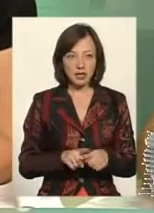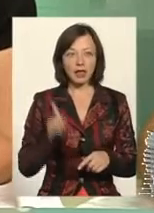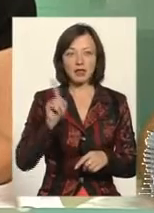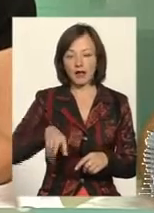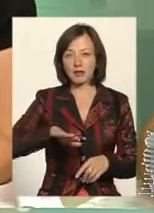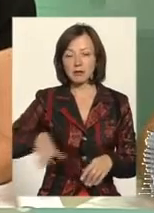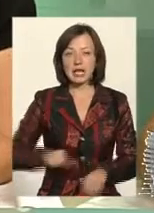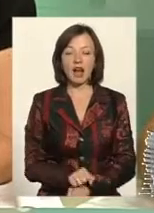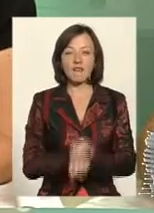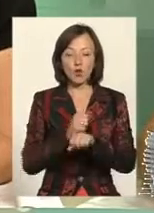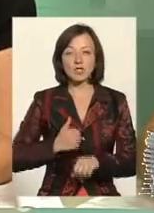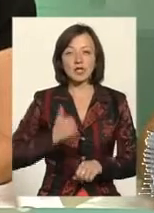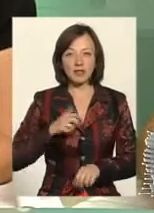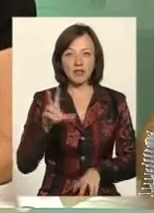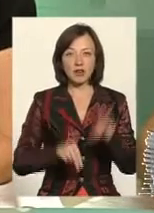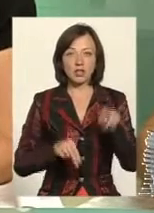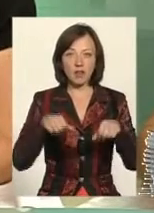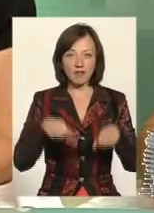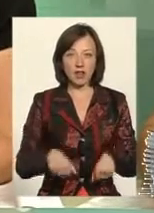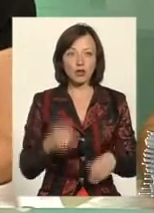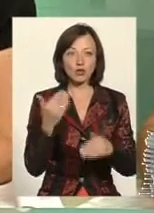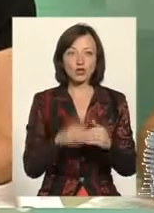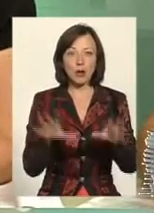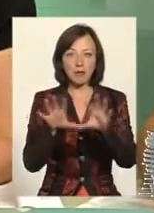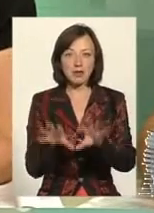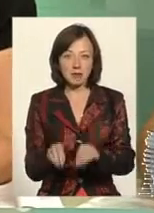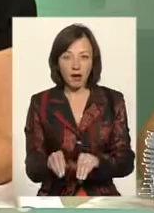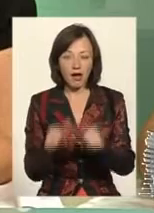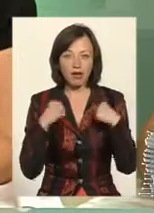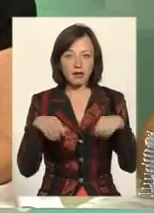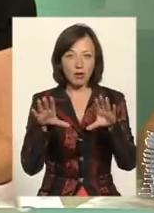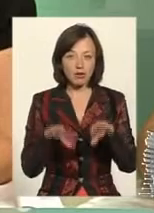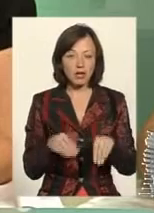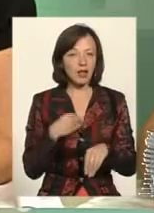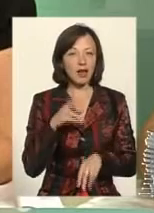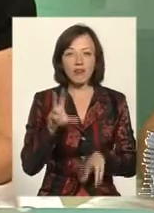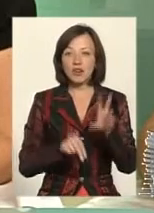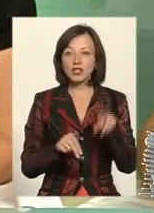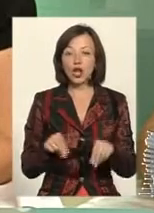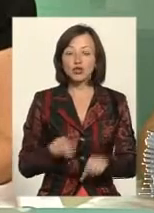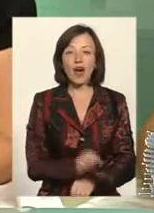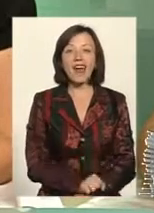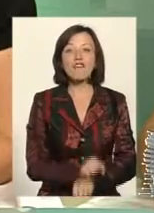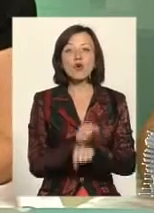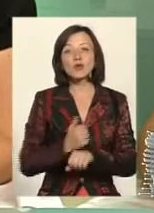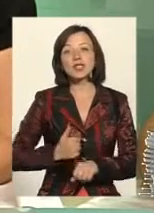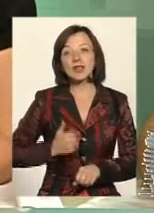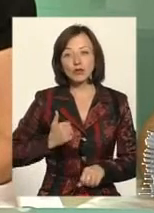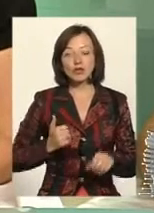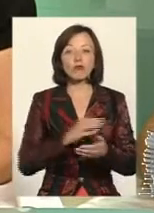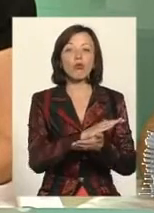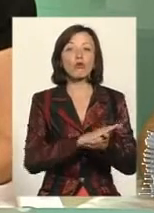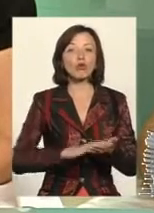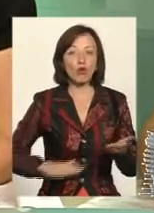Гідності, влада вважає, що Революція Гідності вже приспали, закосали. Я рахую, що Революція Гідності продовжується. І вона буде